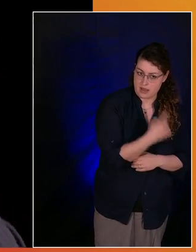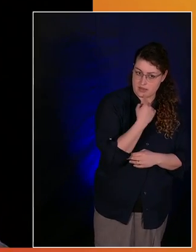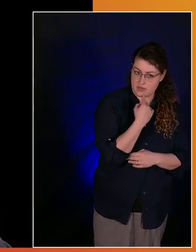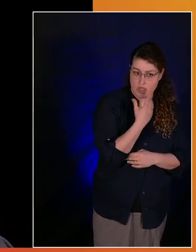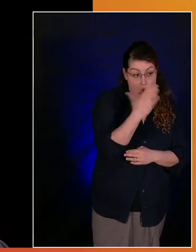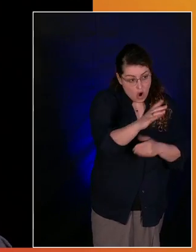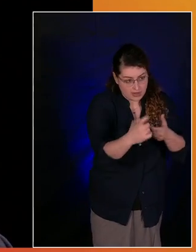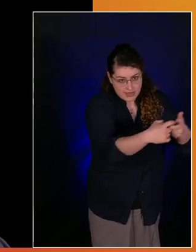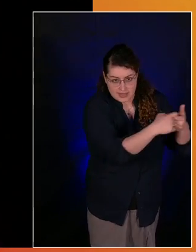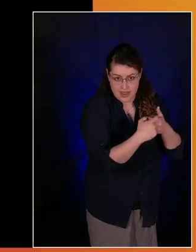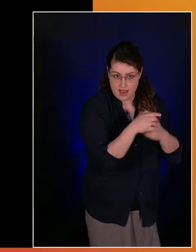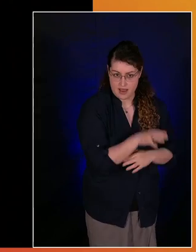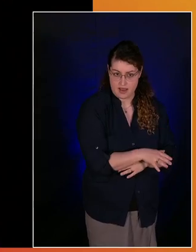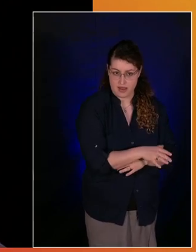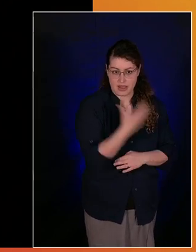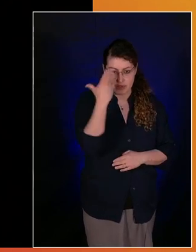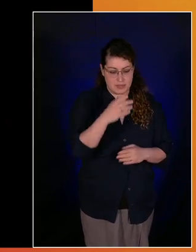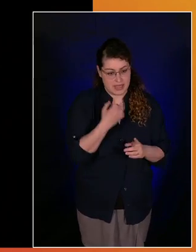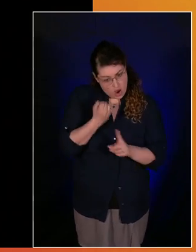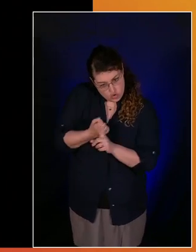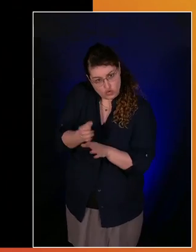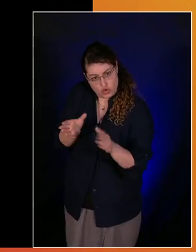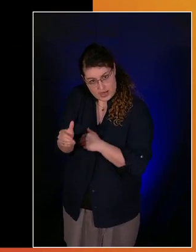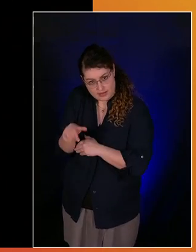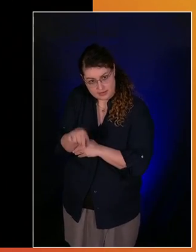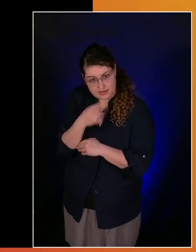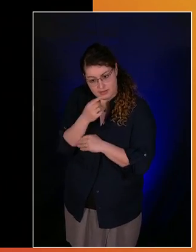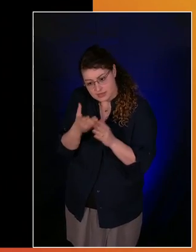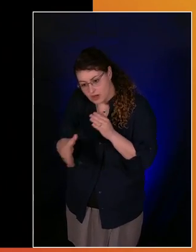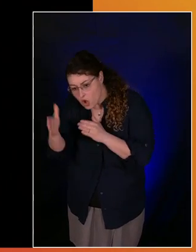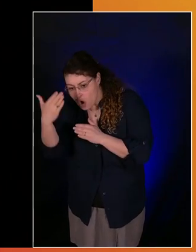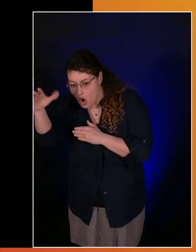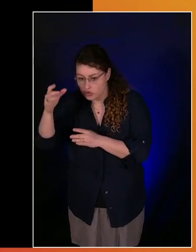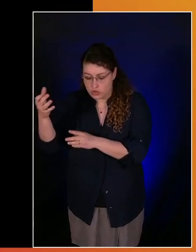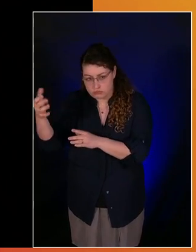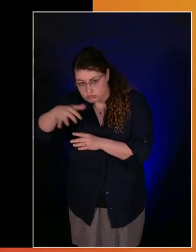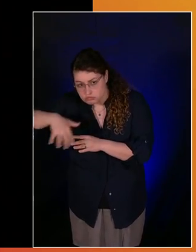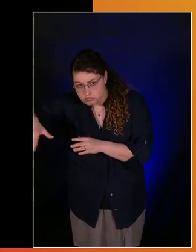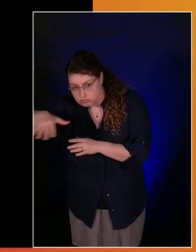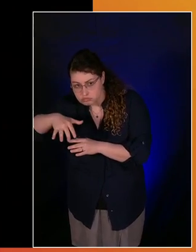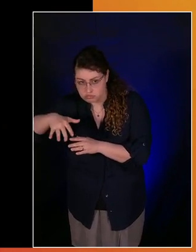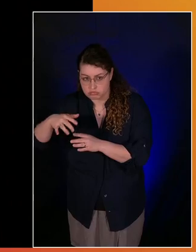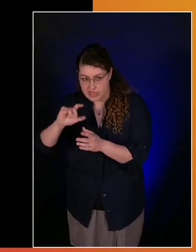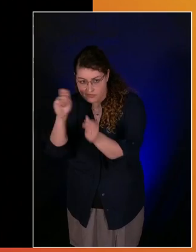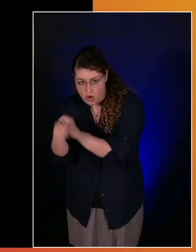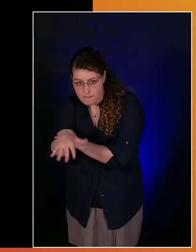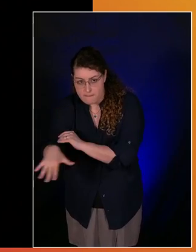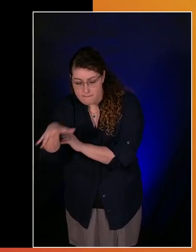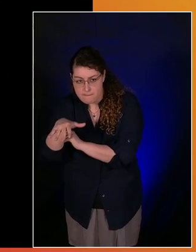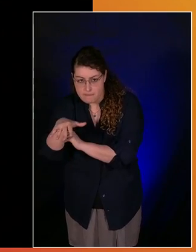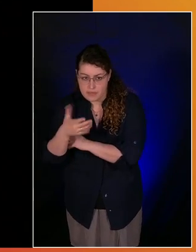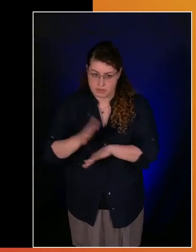centrales syndicales donc si on met lutte de classe ça veut dire qu'il y a d'autres centrales réformistes pour le coup là là aujourd'hui on est en